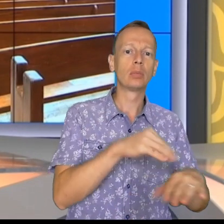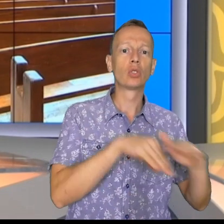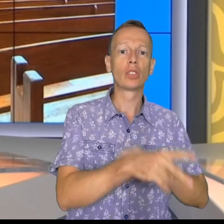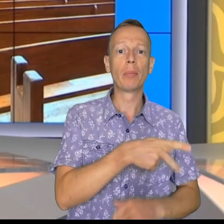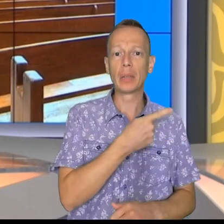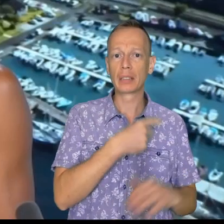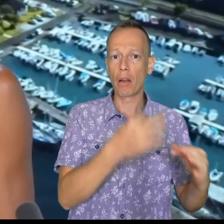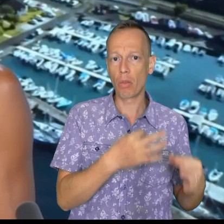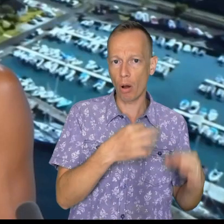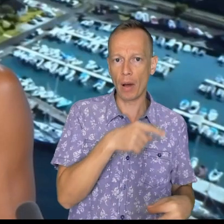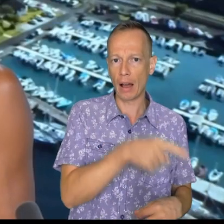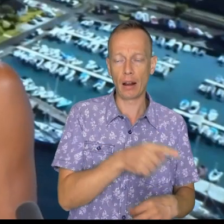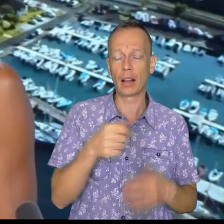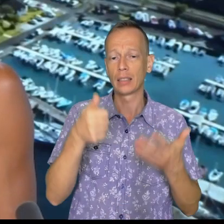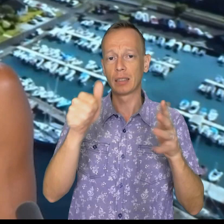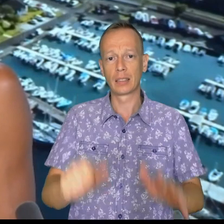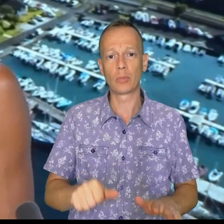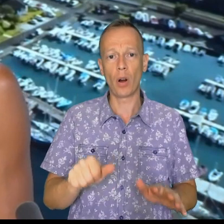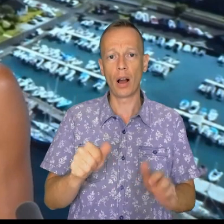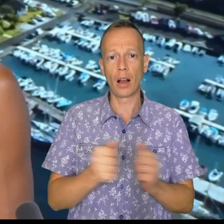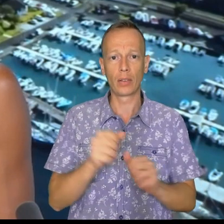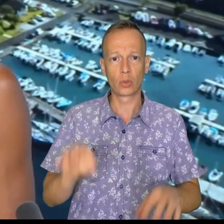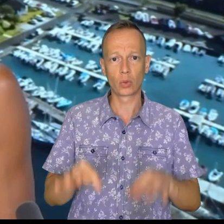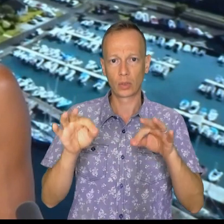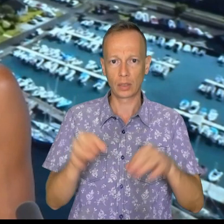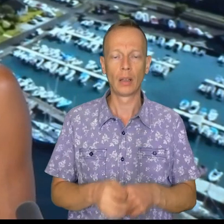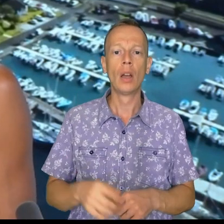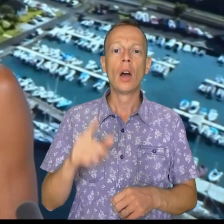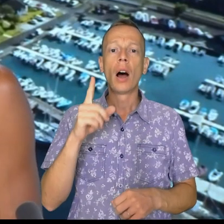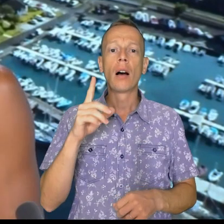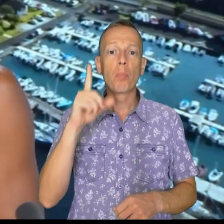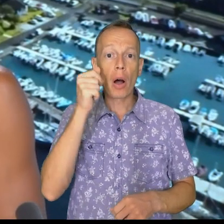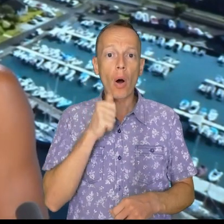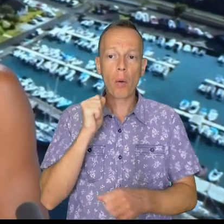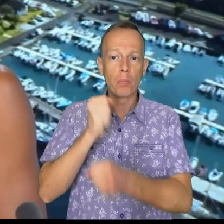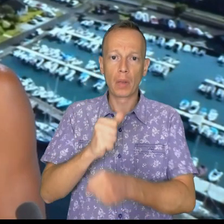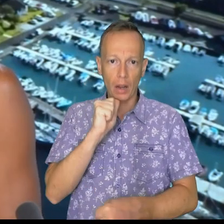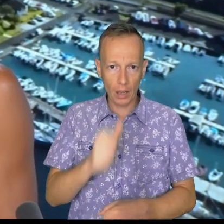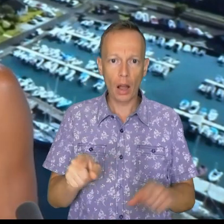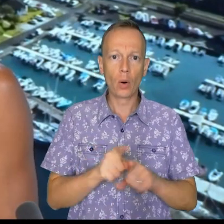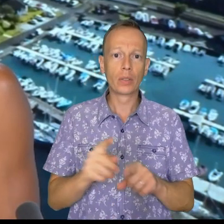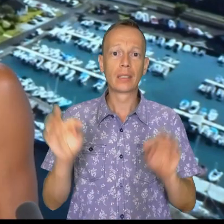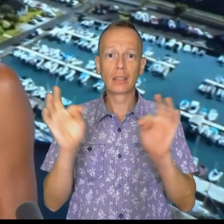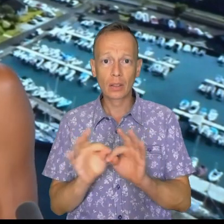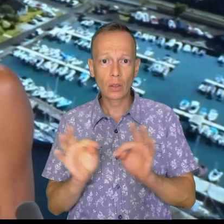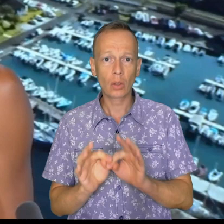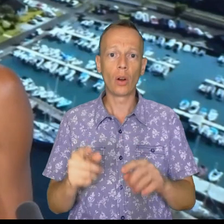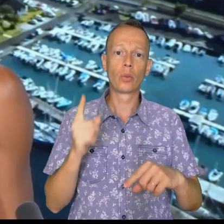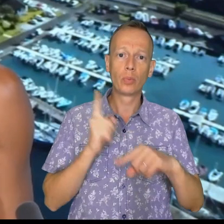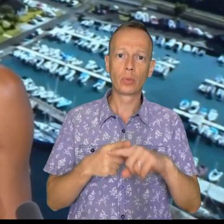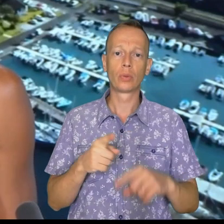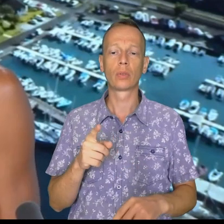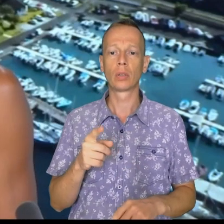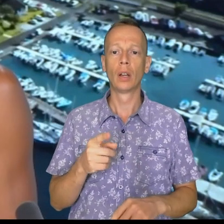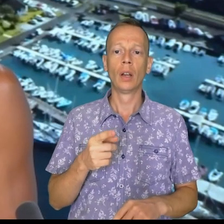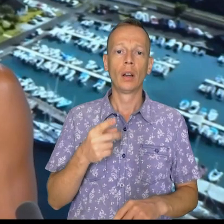parents. Et la relaxe a été prononcée pour l'arrière-grand-père, la tante et la tradipraticienne qui a vu le bébé le 14